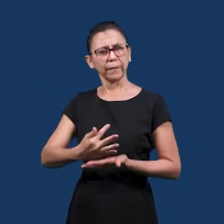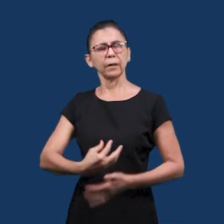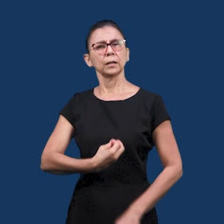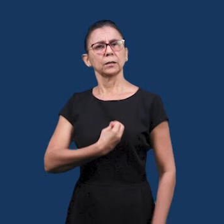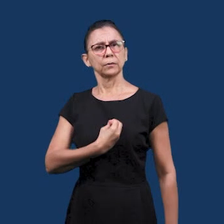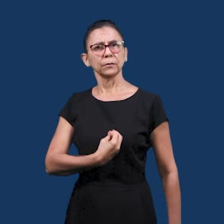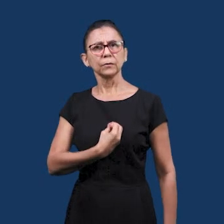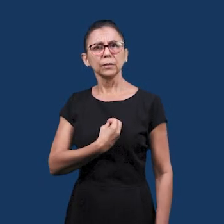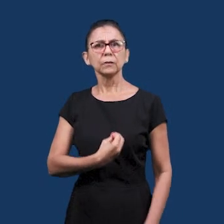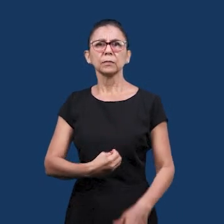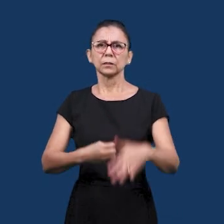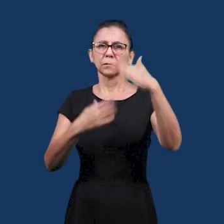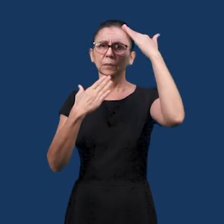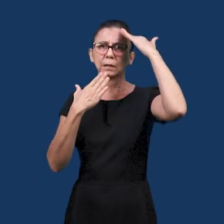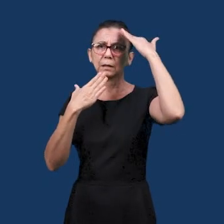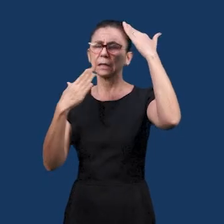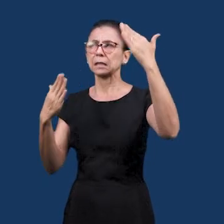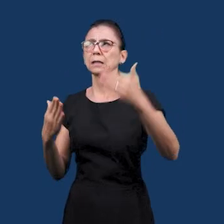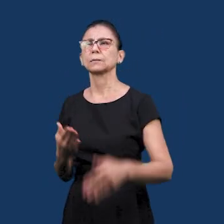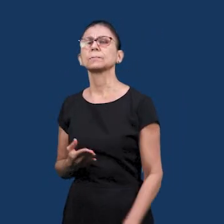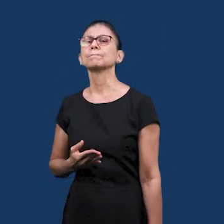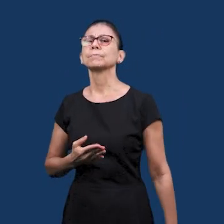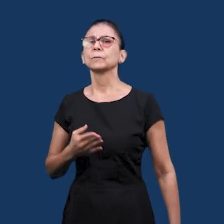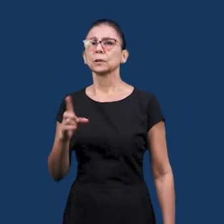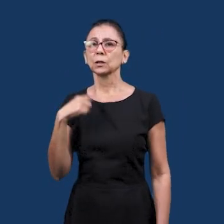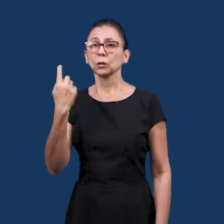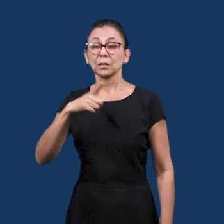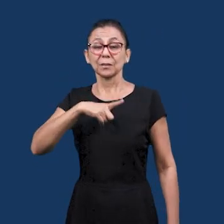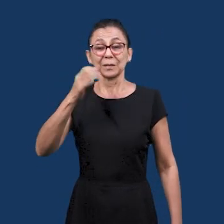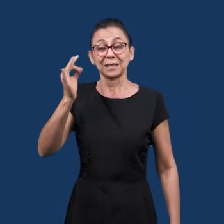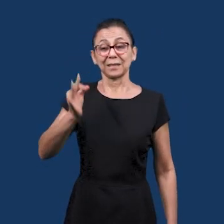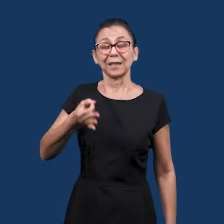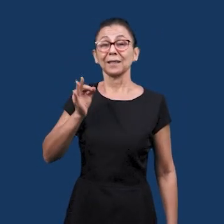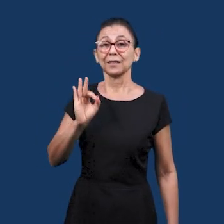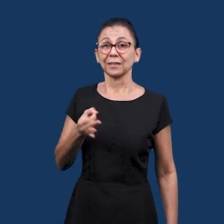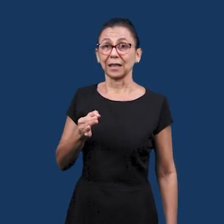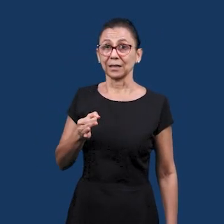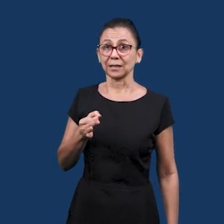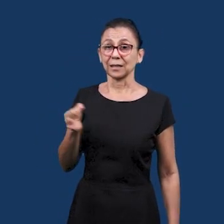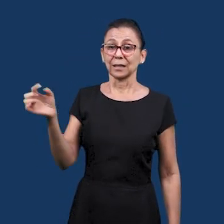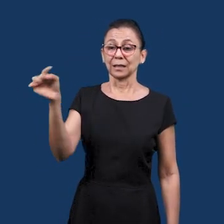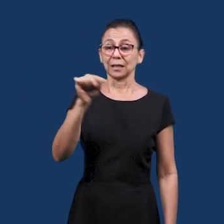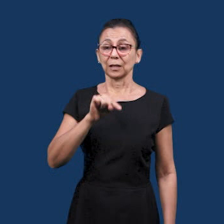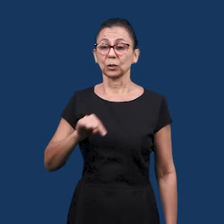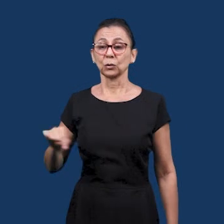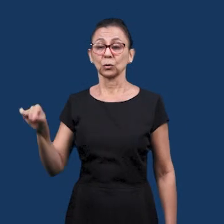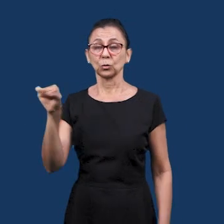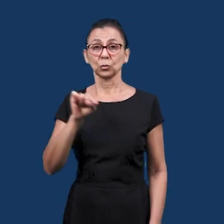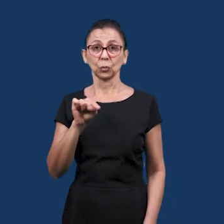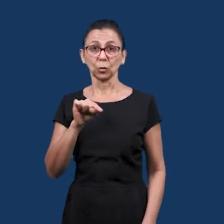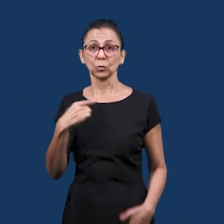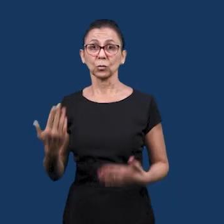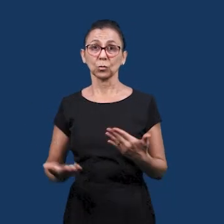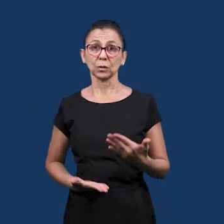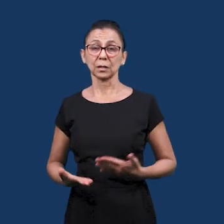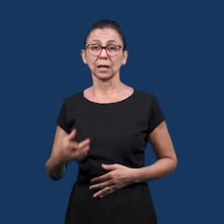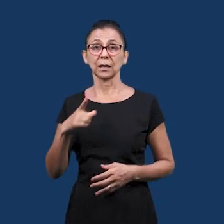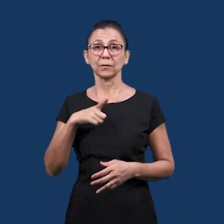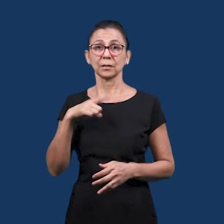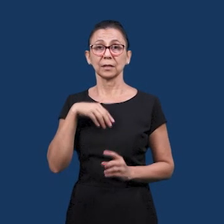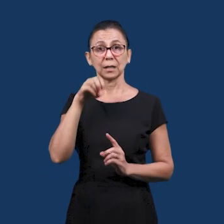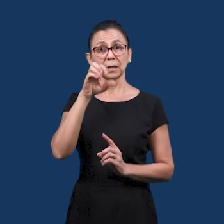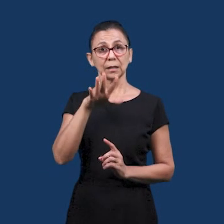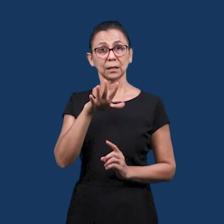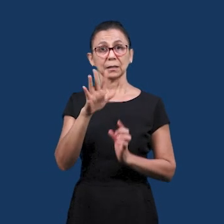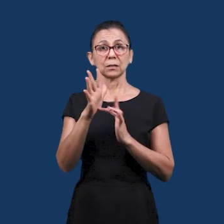мы благодарны Господу за уверенность в том, что все наши братья испытывают на себе благодать нашего